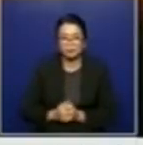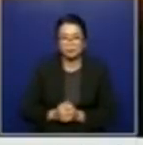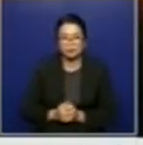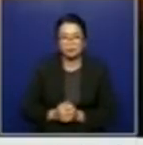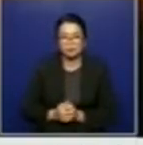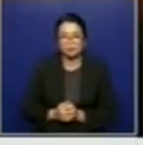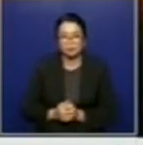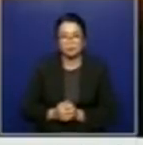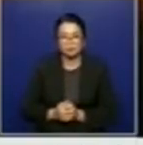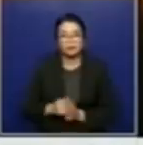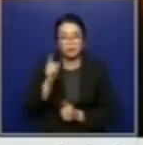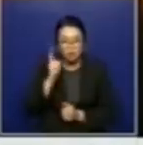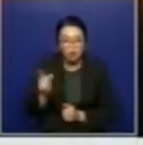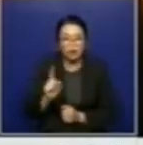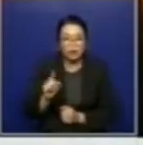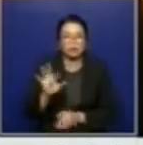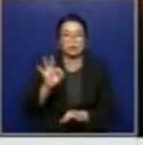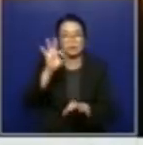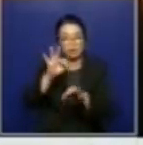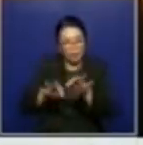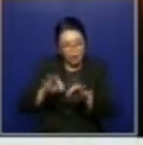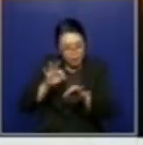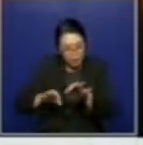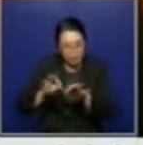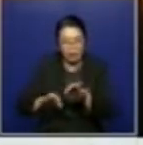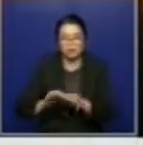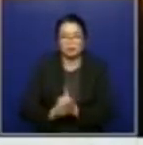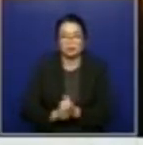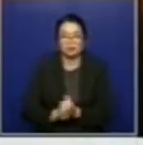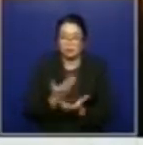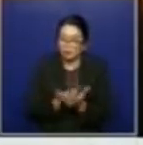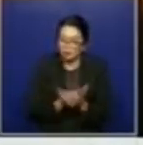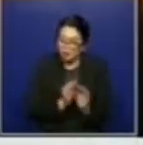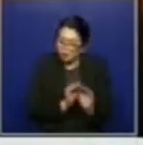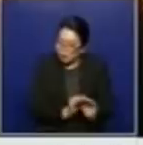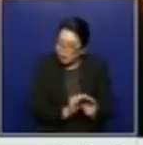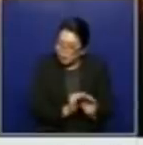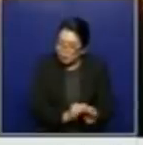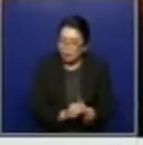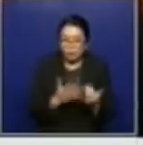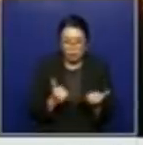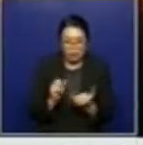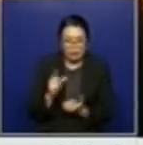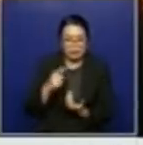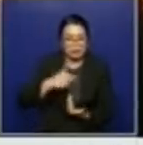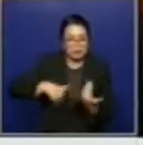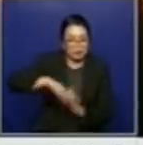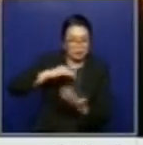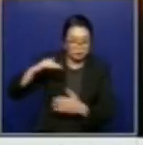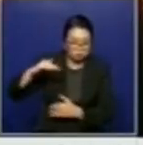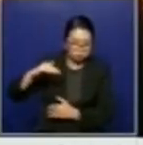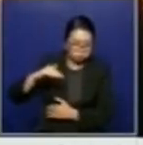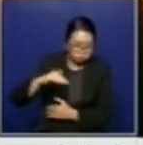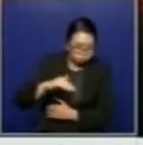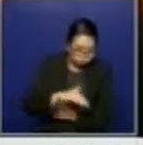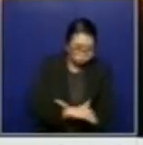ๆประหยัดอดออมเอาชีวิตให้รอดกับเรือเศรษฐกิจที่กำลังจะอับปางลงเ